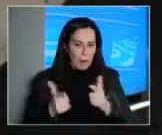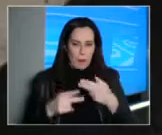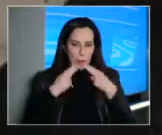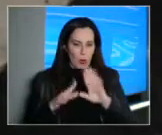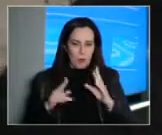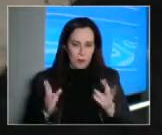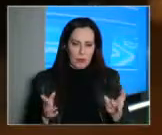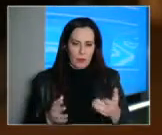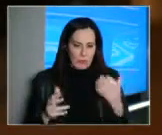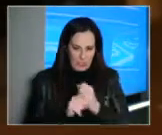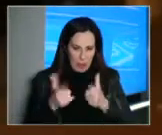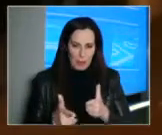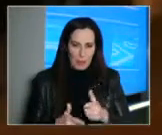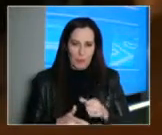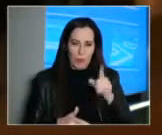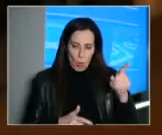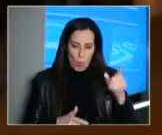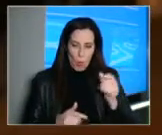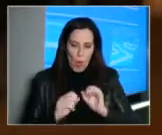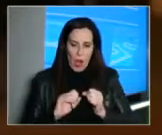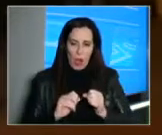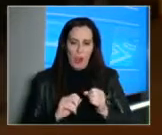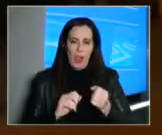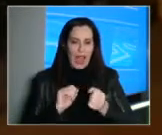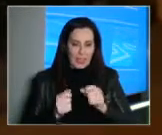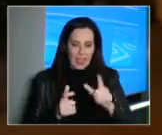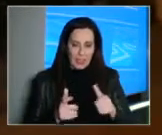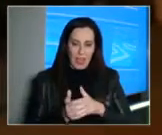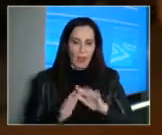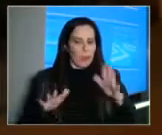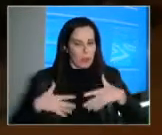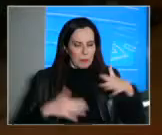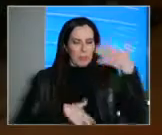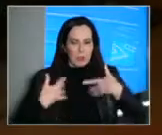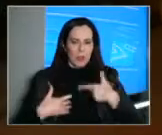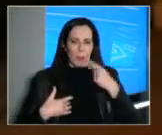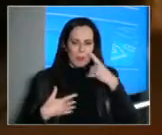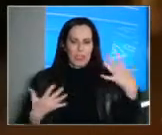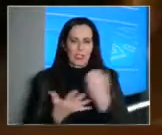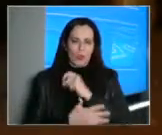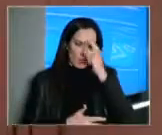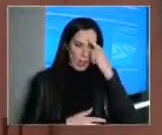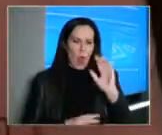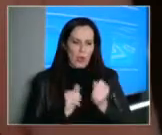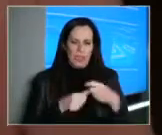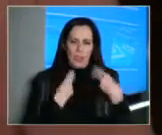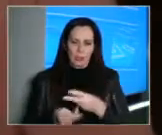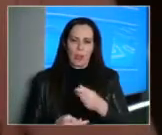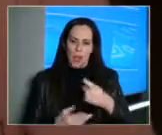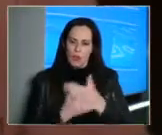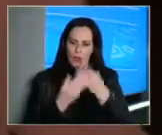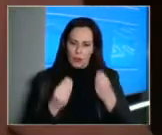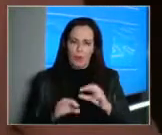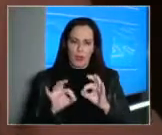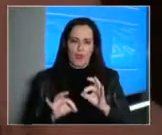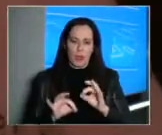बंदे मरेगा, हाल नहीं होने। 48 घंटे के बाद वो इंडिया वापस आ रहे हैं, पूरा इंडिया बहुत खुश है, हम इंडिया की जीत मानते हैं कि वो